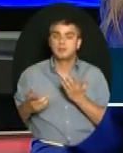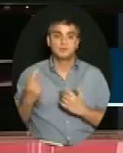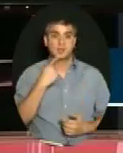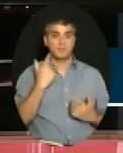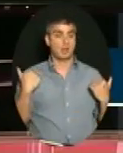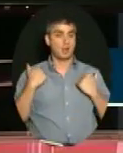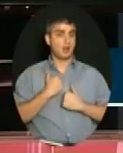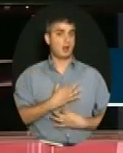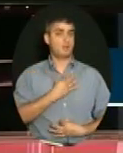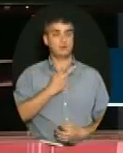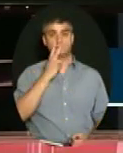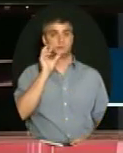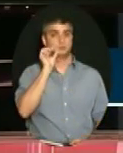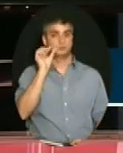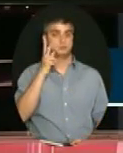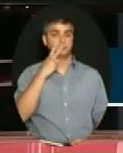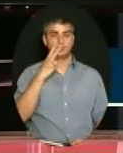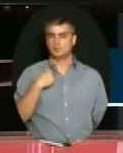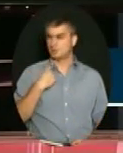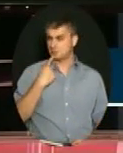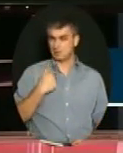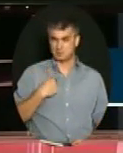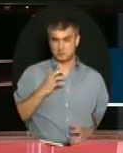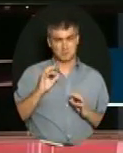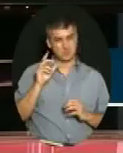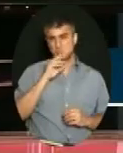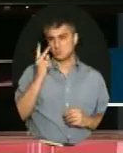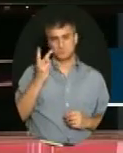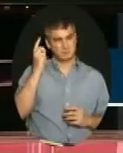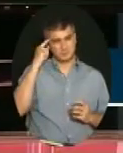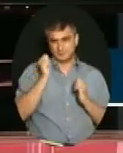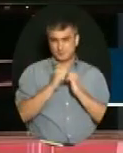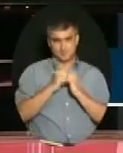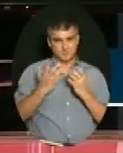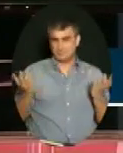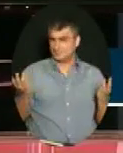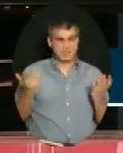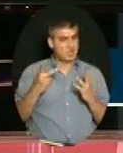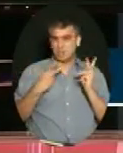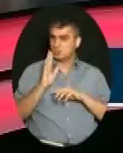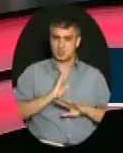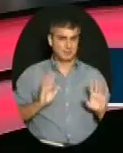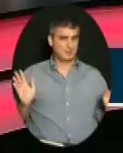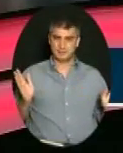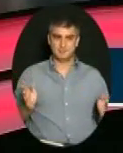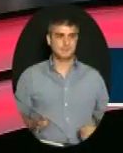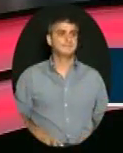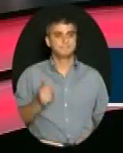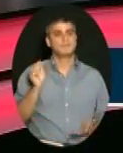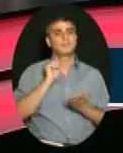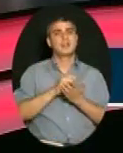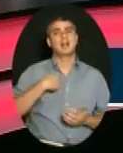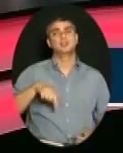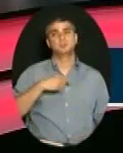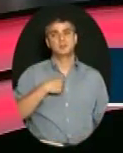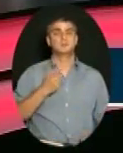לו חליפות וסיגרים, אז אמרתי לעצמי, באמת מדובר בשתי פקצות ולוי ויטון, זה לא יותר מזה. רק שזה על חשבוננו.